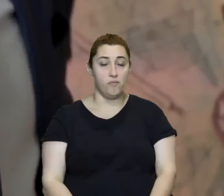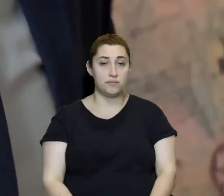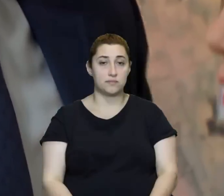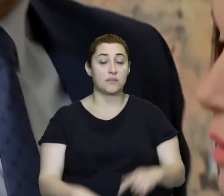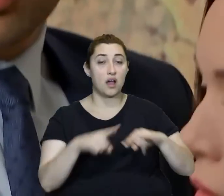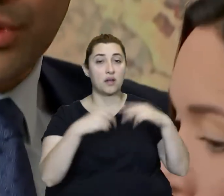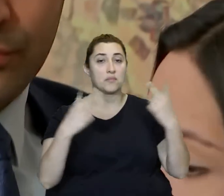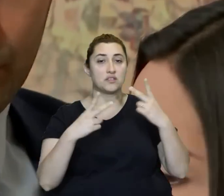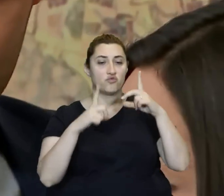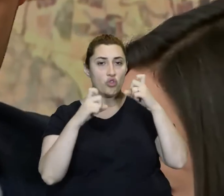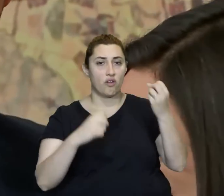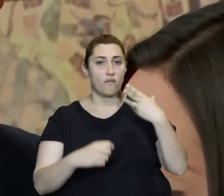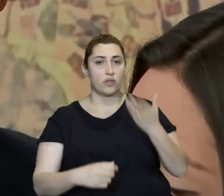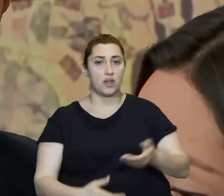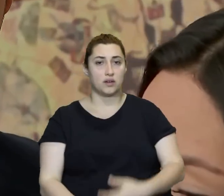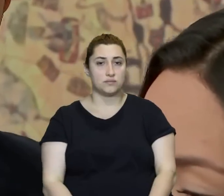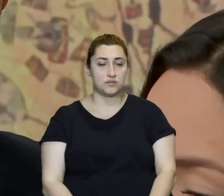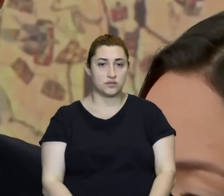Hakan bir fotoğraf göndermiş.